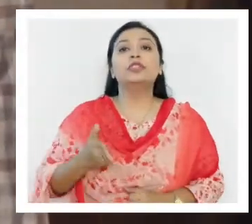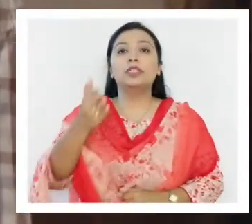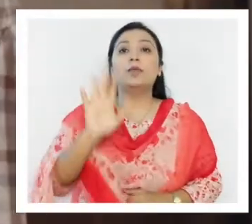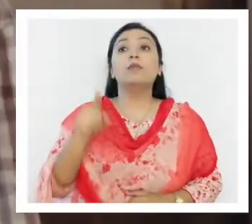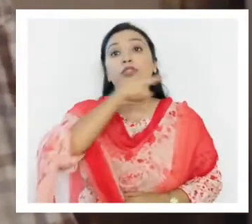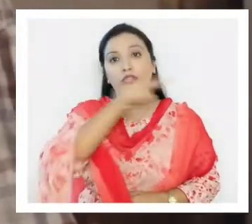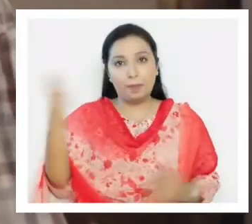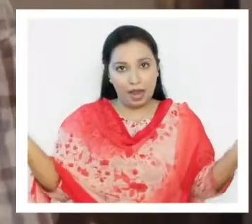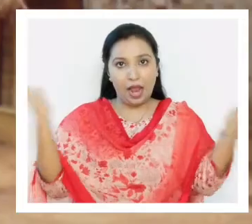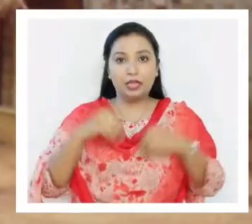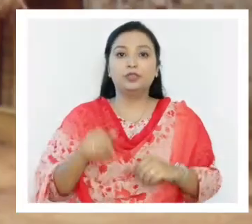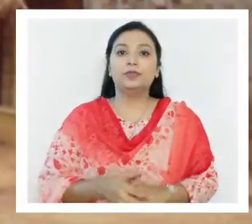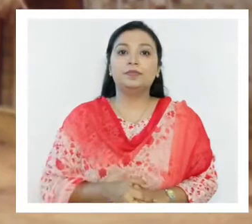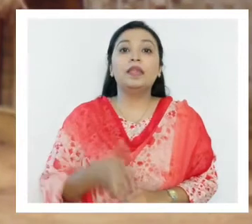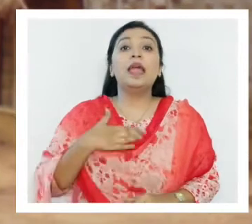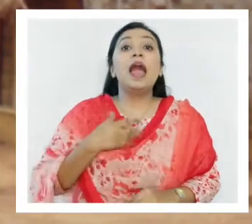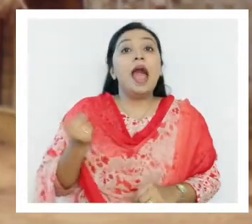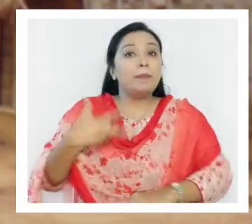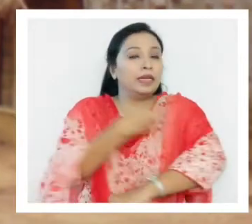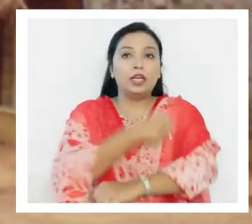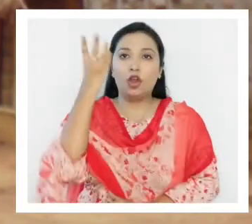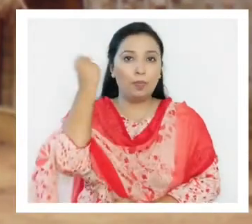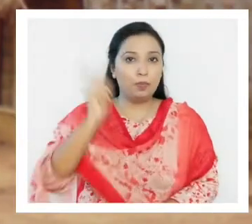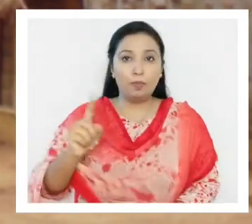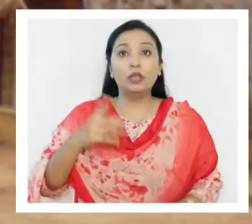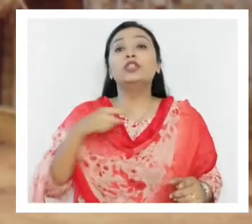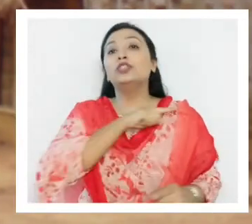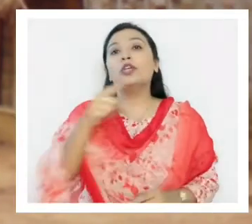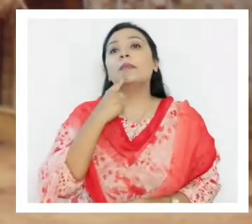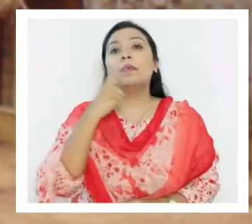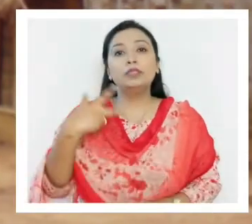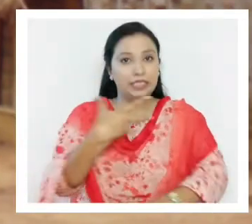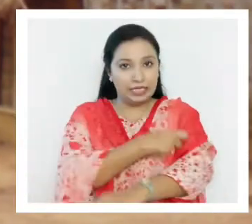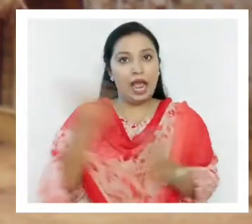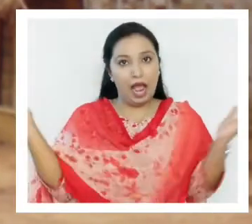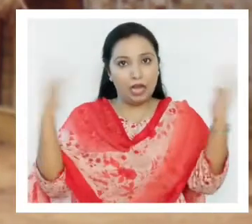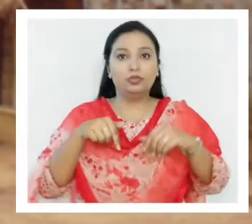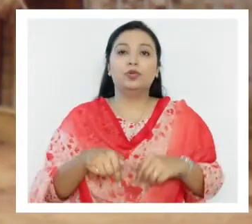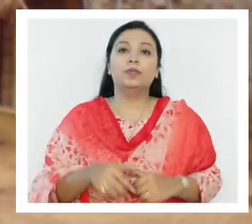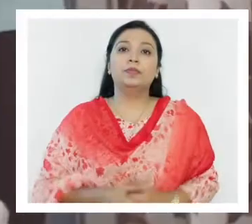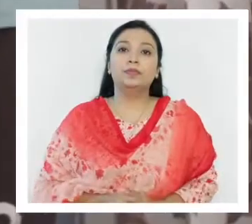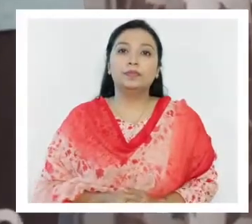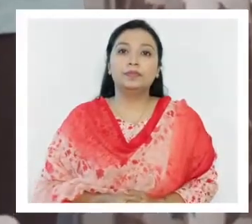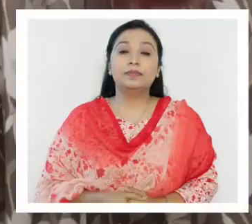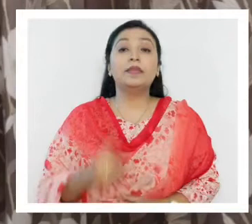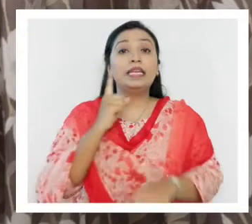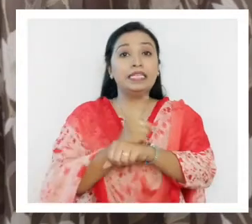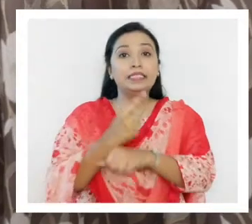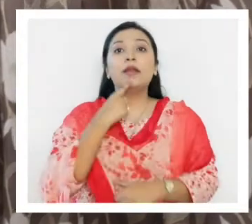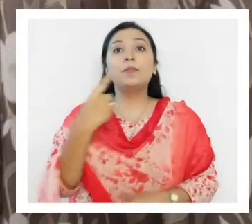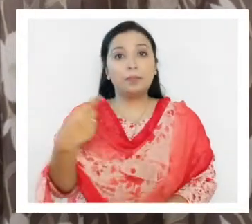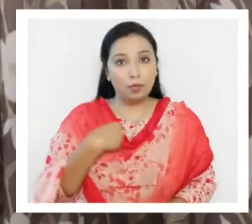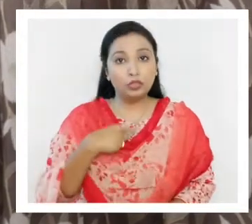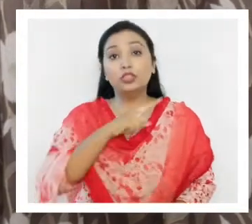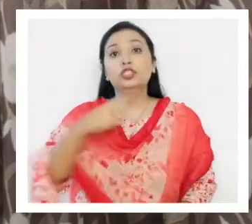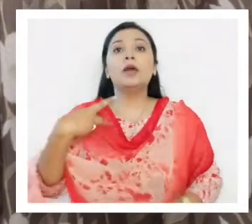দিচ্ছি, আপনারাও দিন। মামলালা পাশিয়া বেনো পাশ হাপে হ্যাঁ টিকা রই দিহি হে টিকা শ্রেণী কে কাহা সে সারো